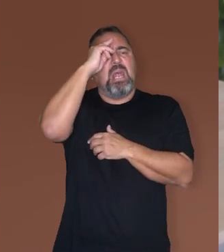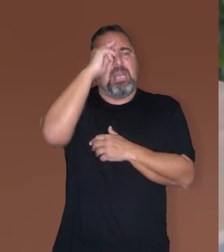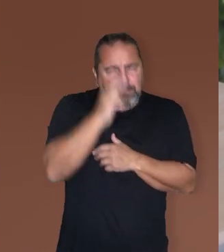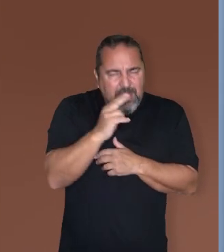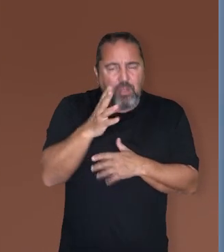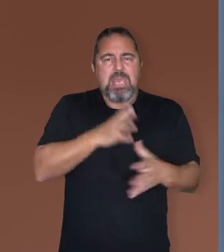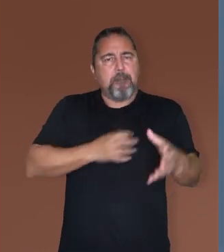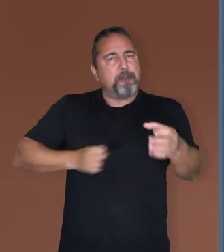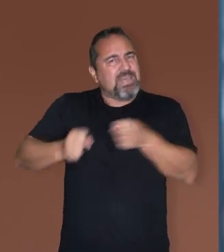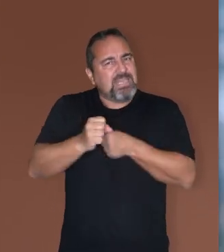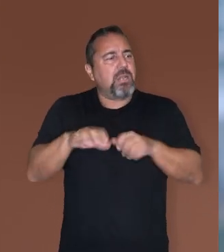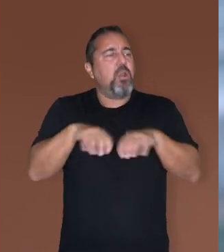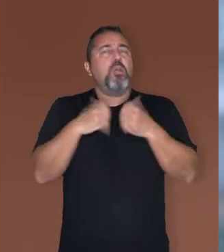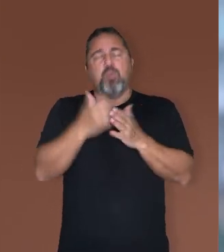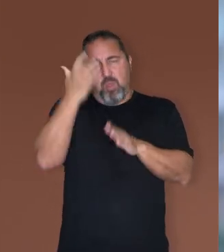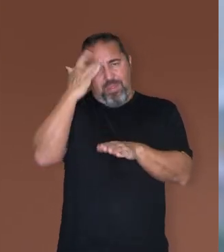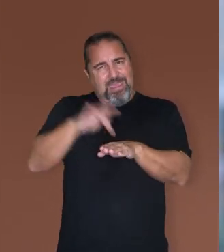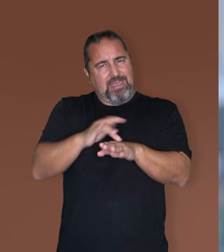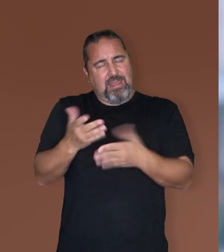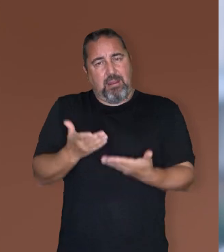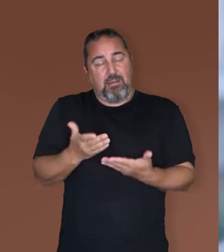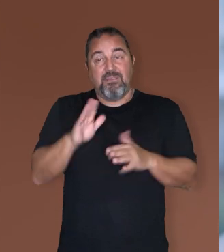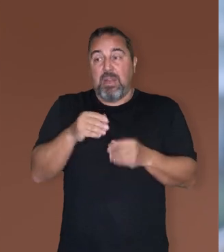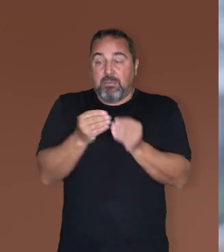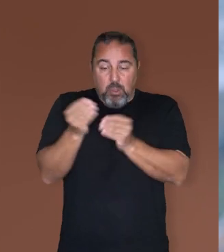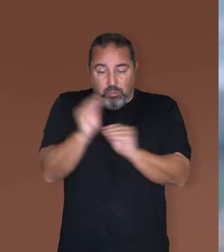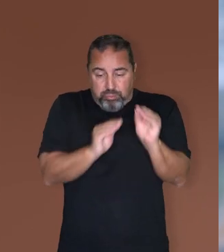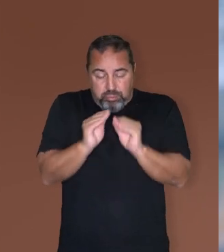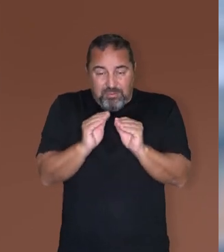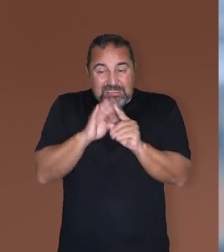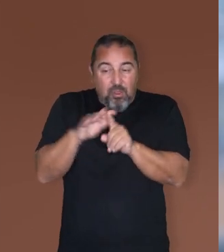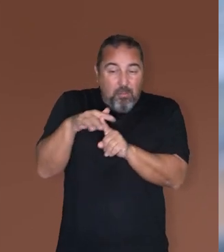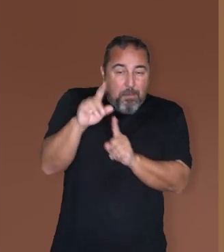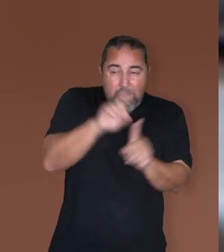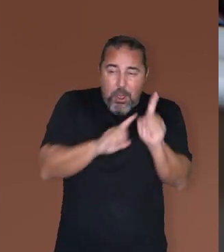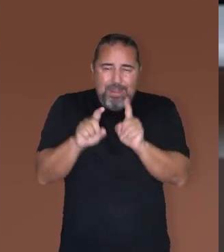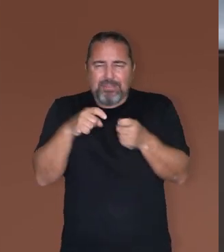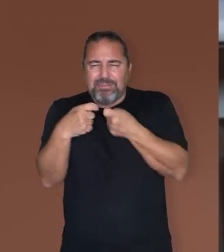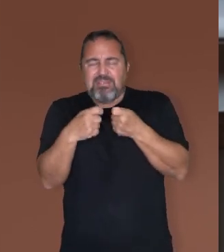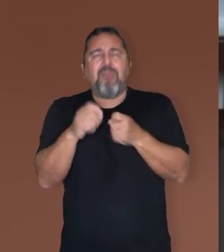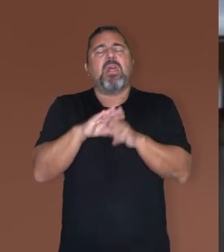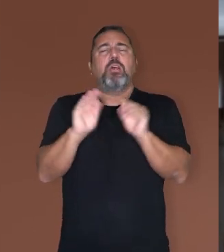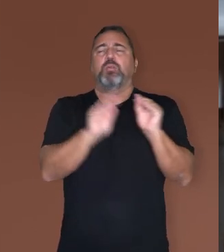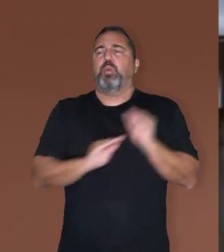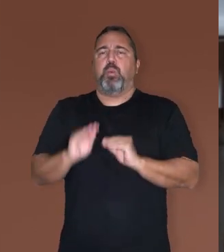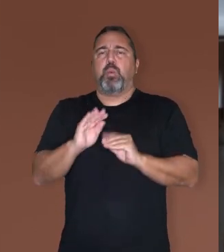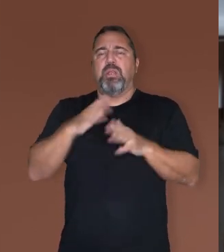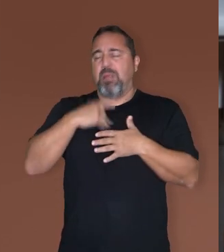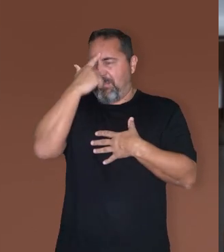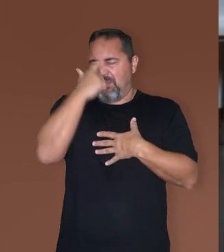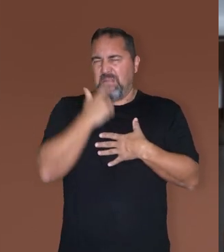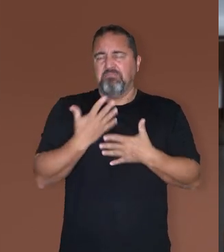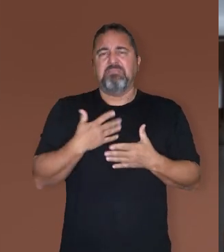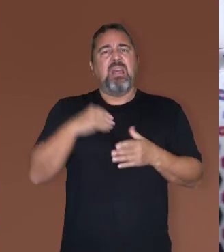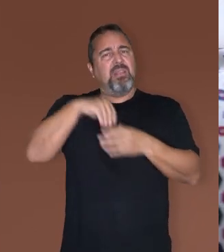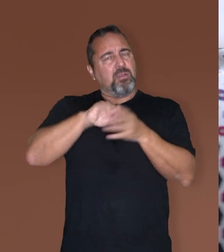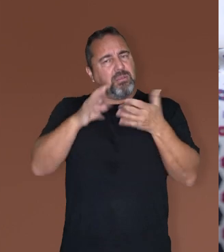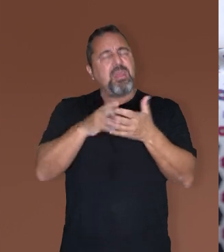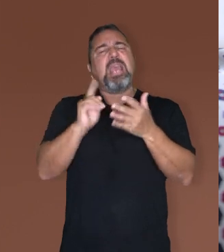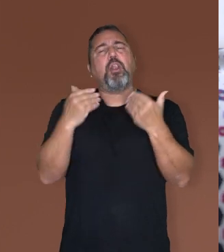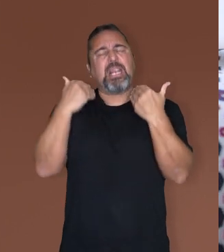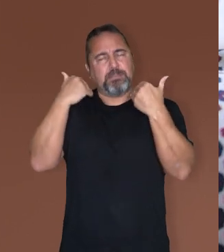eta empatia kultura sustatzen ikasiko duzu. Gatazkak konponduz eta zure lineako ospea